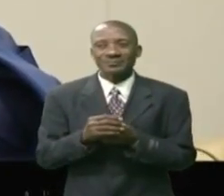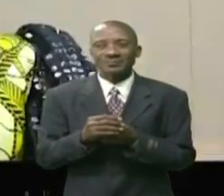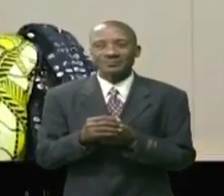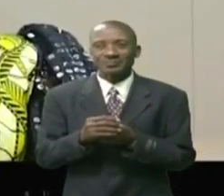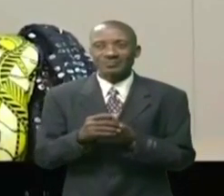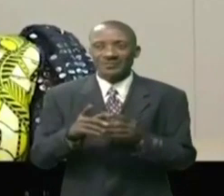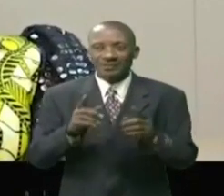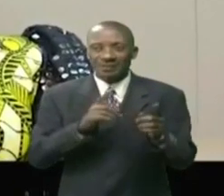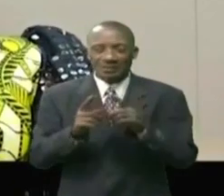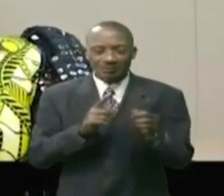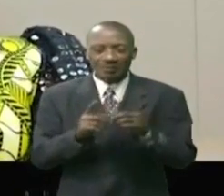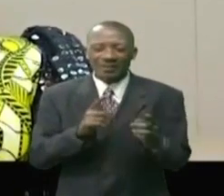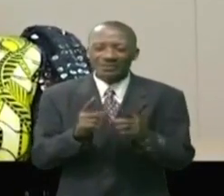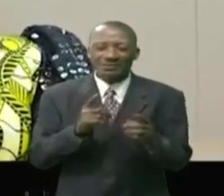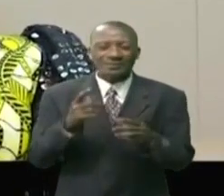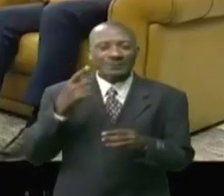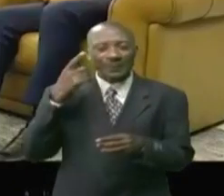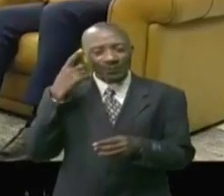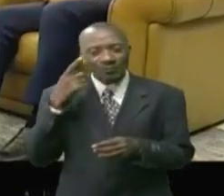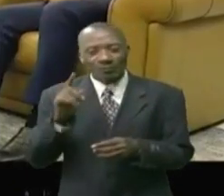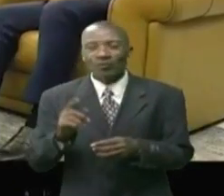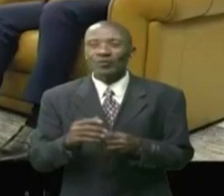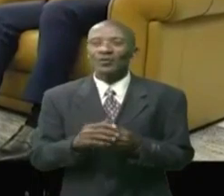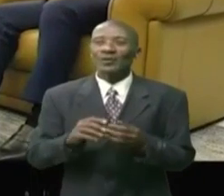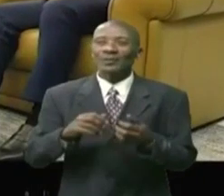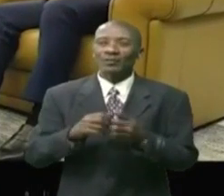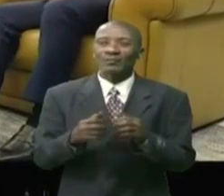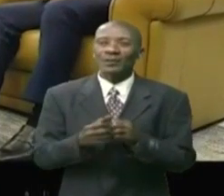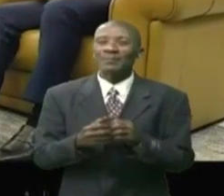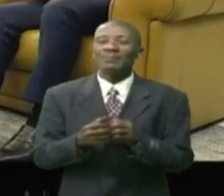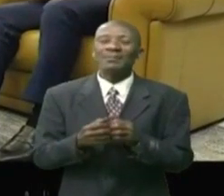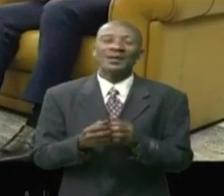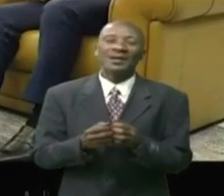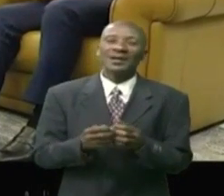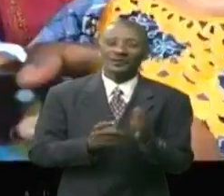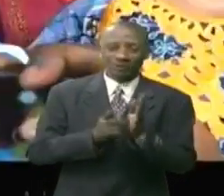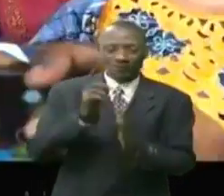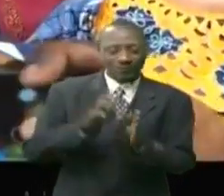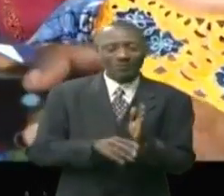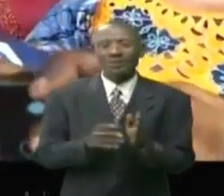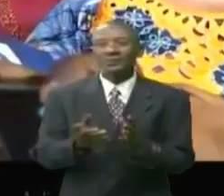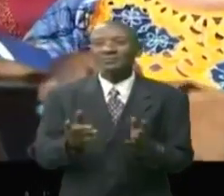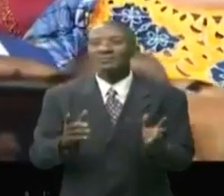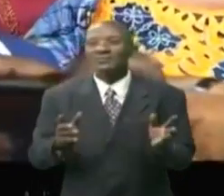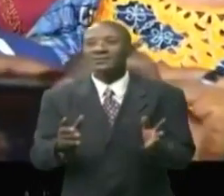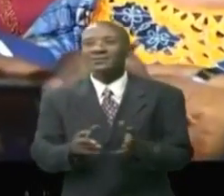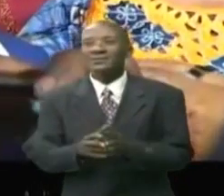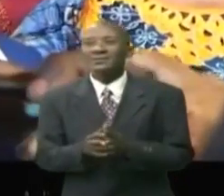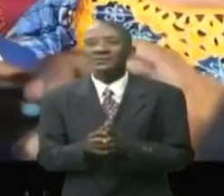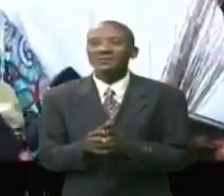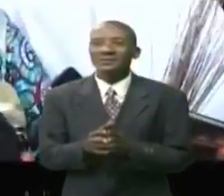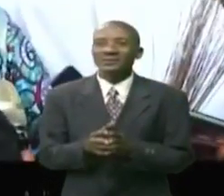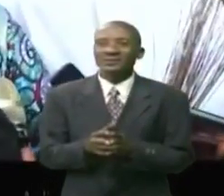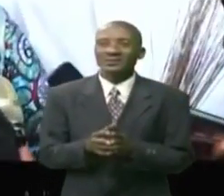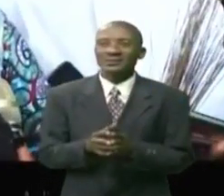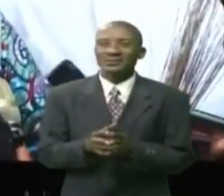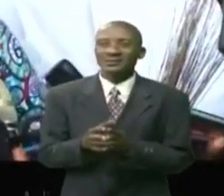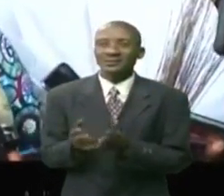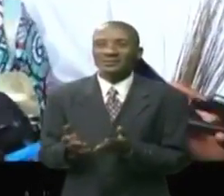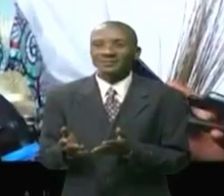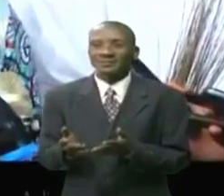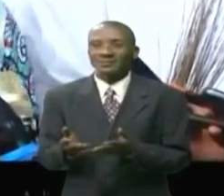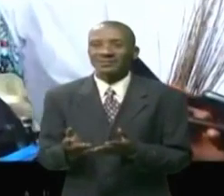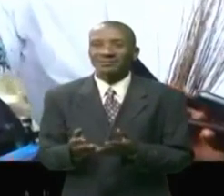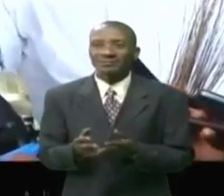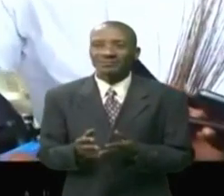le rapporteur de la CENI, superviseur de l'opération de dépôt des candidatures, avant de livrer à la presse les motivations de leur